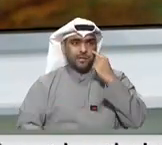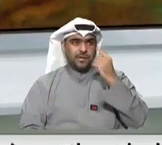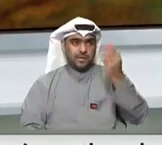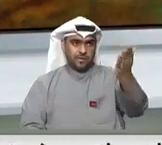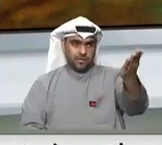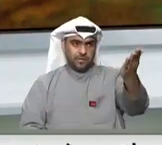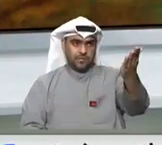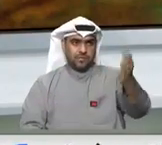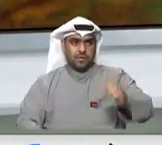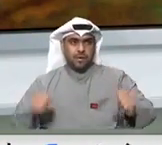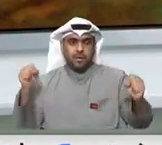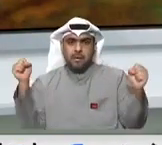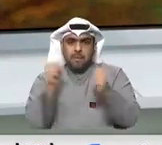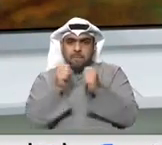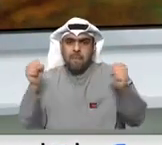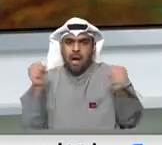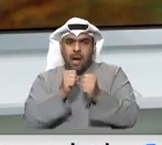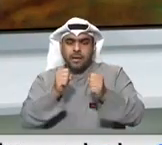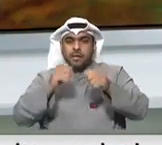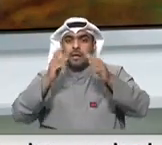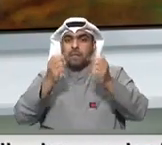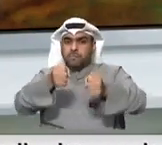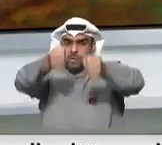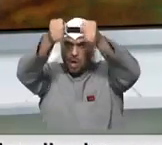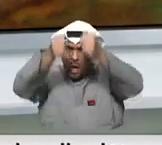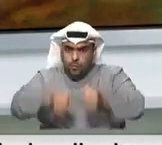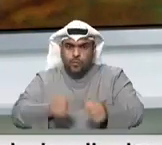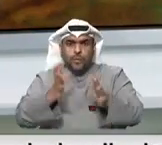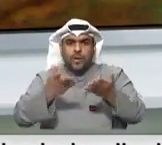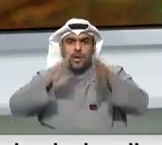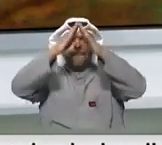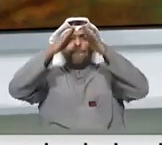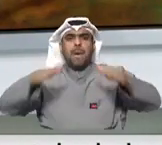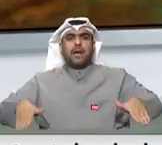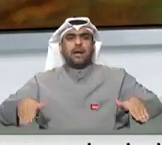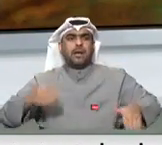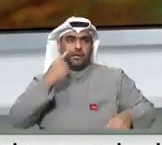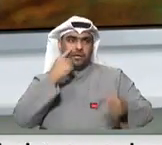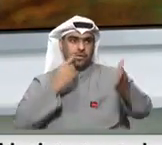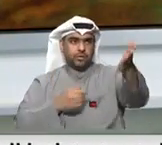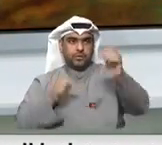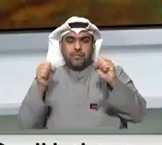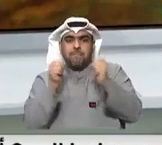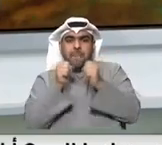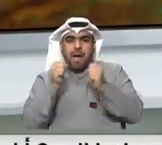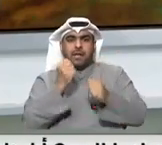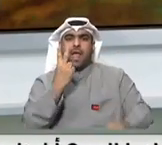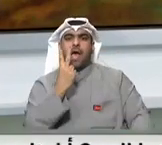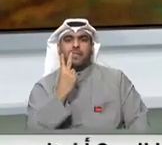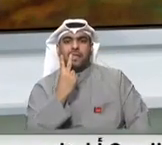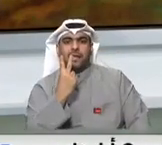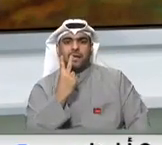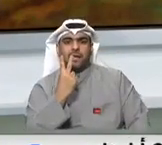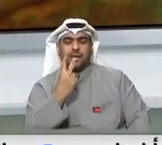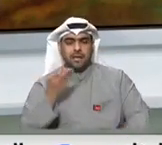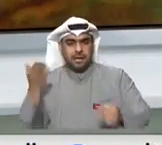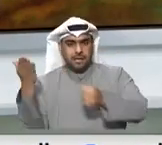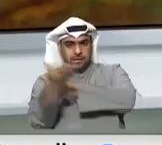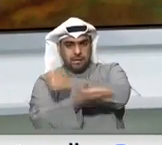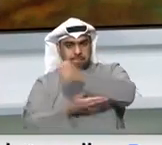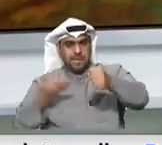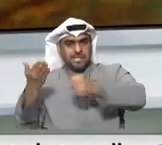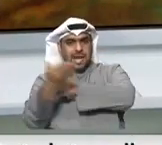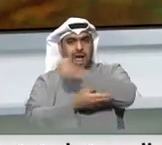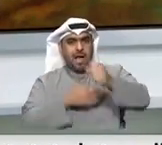المتوقعة قد تصل إلى درجتين مئويتين في منطقتي الشقاية والسالمي. المناطق الصحراوية والزراعية قد تقل إلى ما